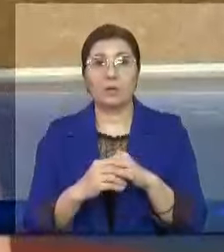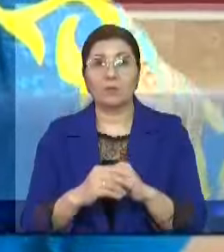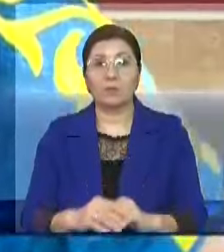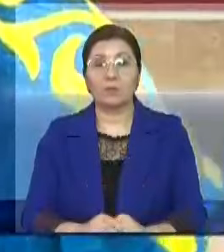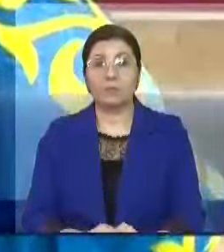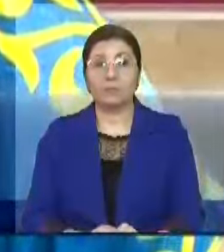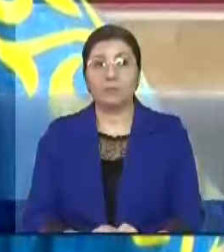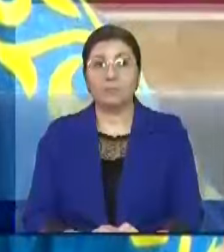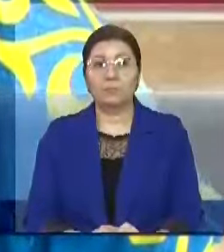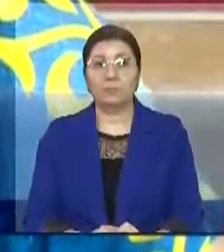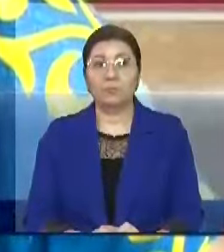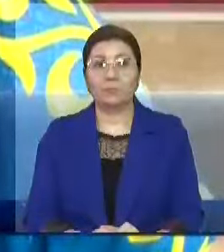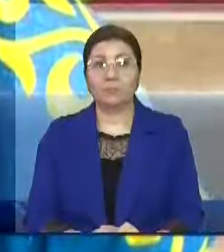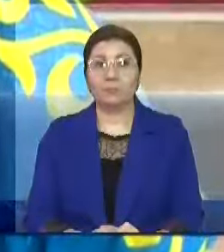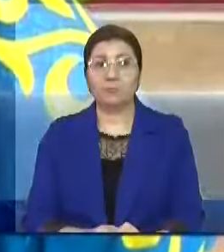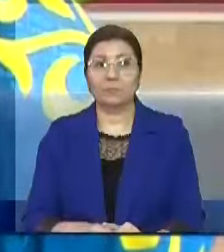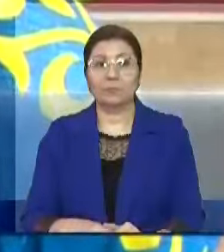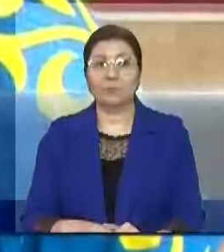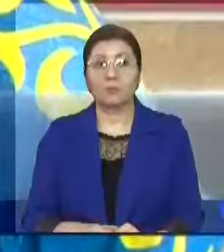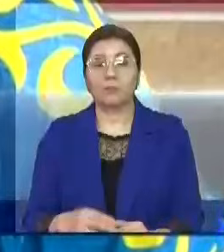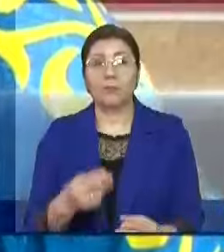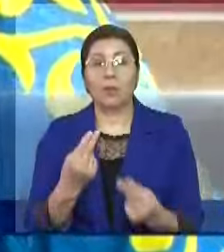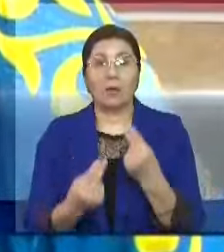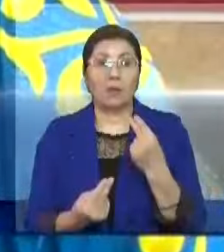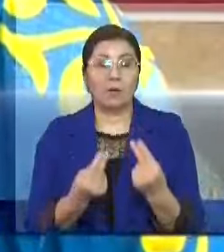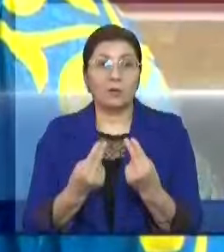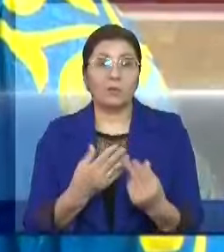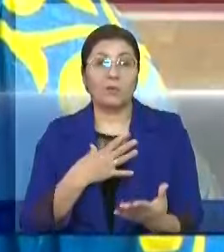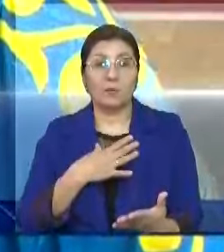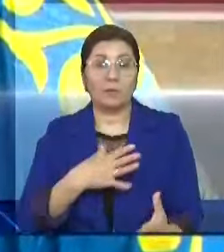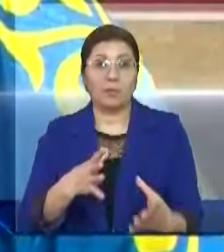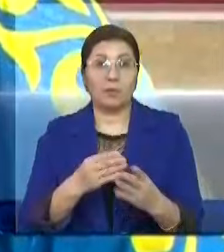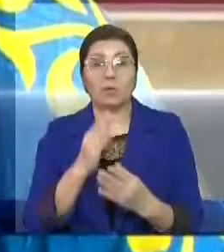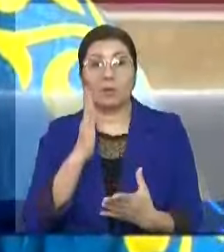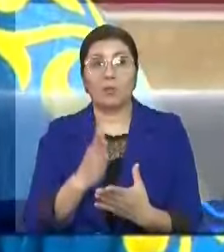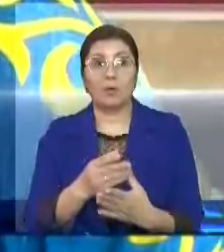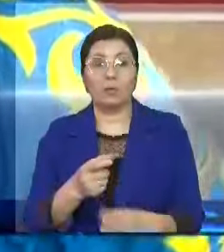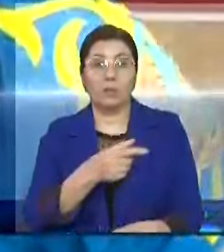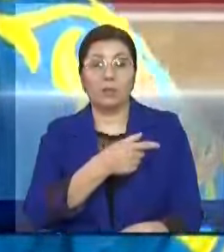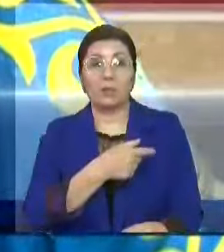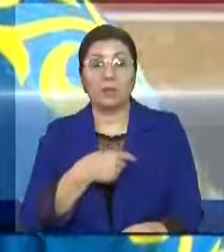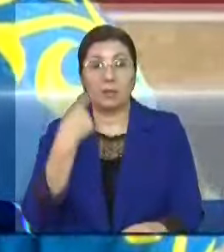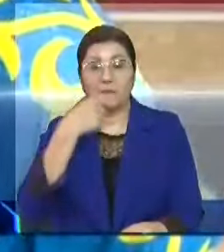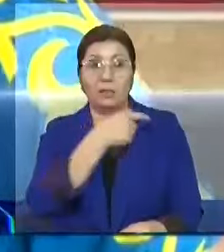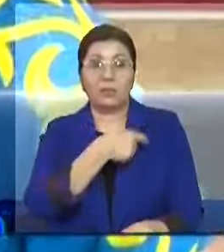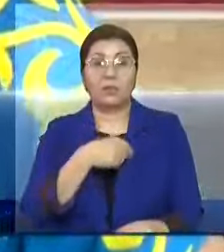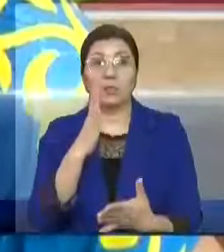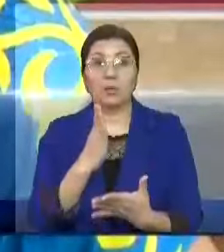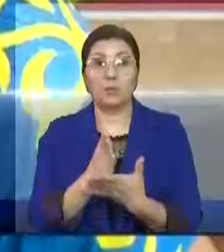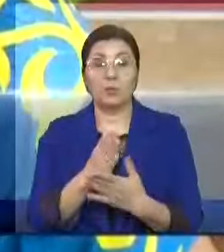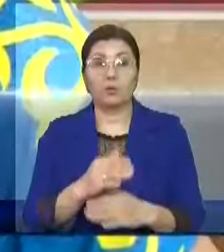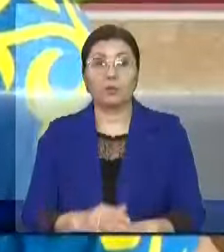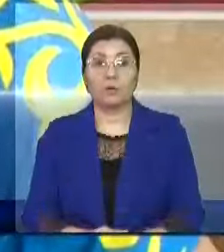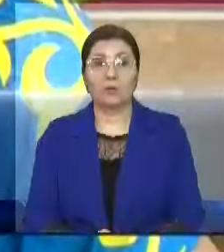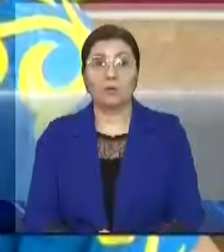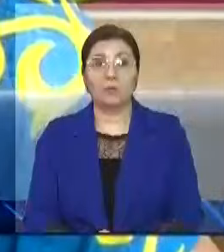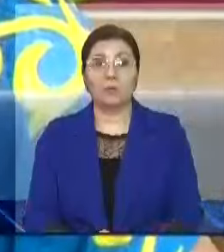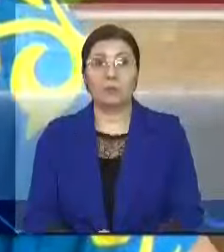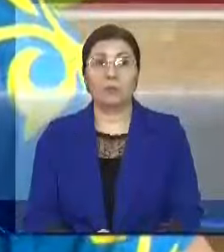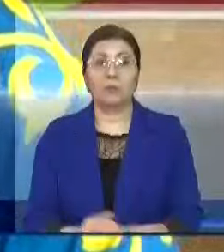все. Со мной на Олимпийских играх болельщики будут еще, ну, личный тренер будет, Нурмуханов Бауыржан, потом ну,